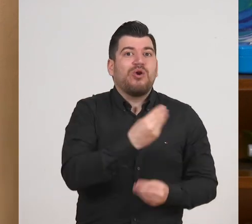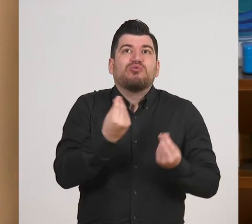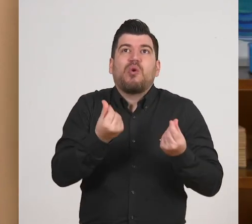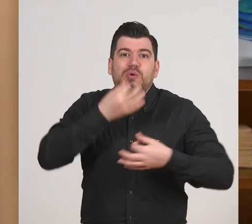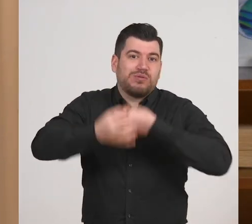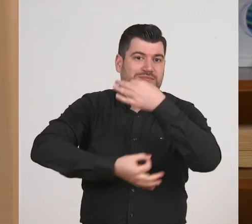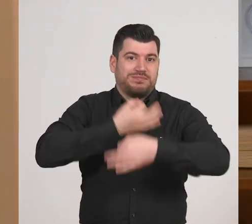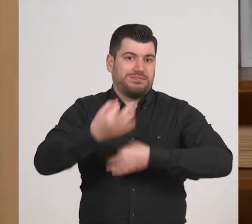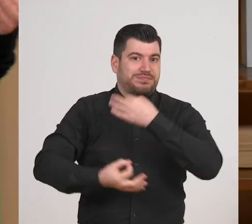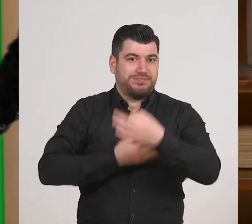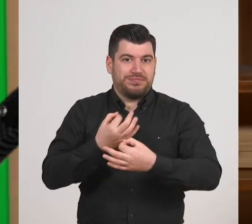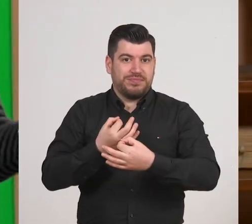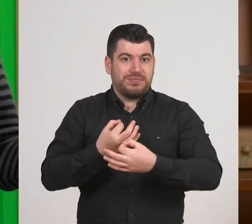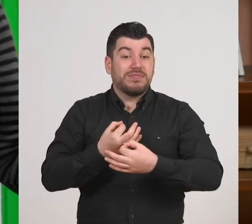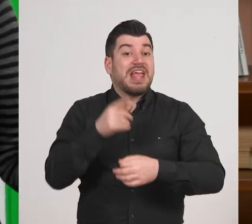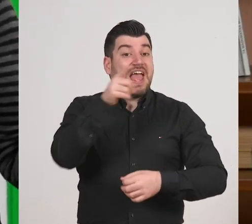ξανά.